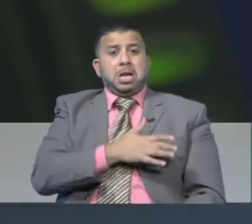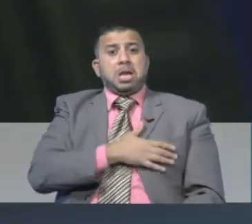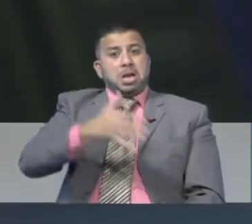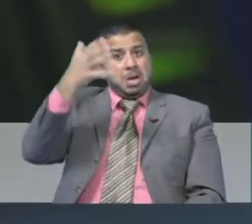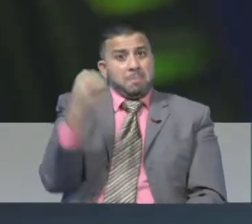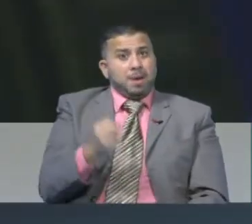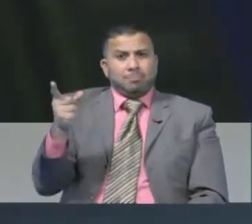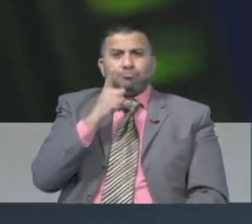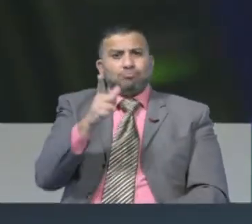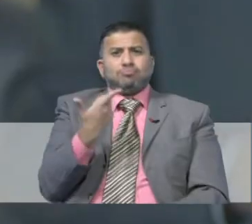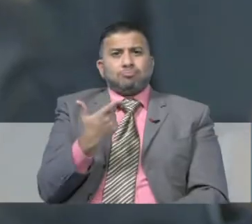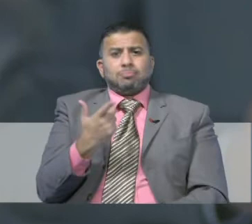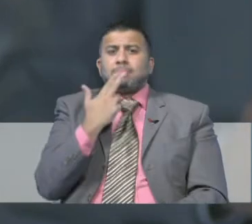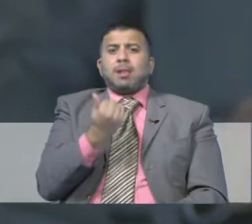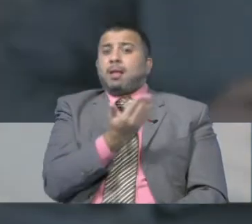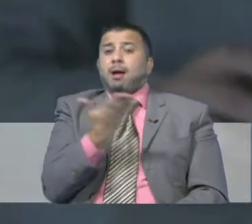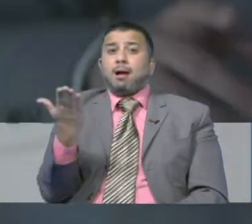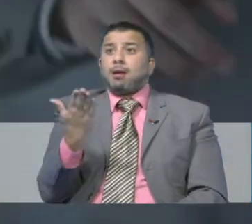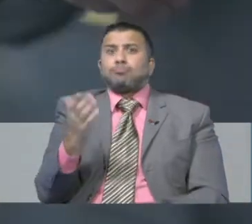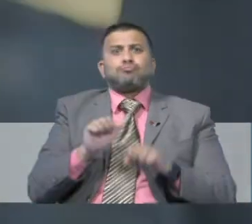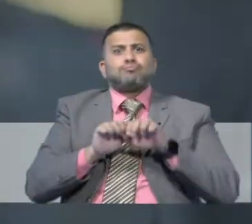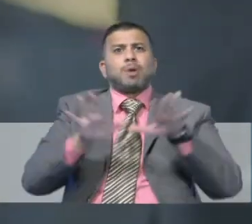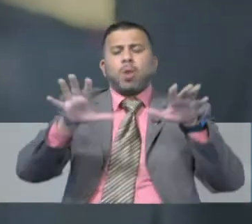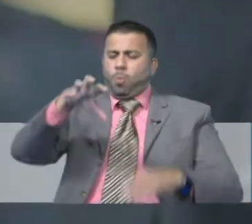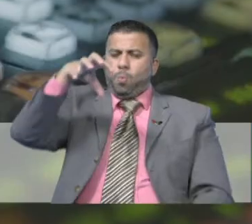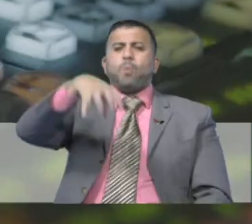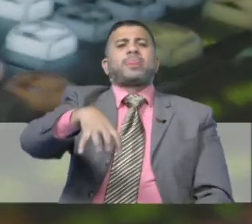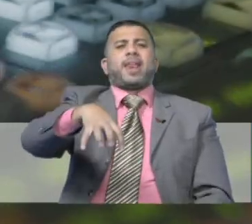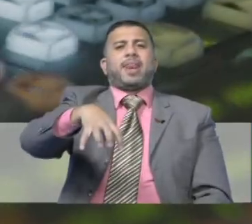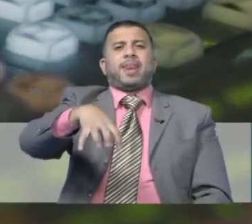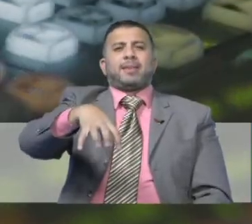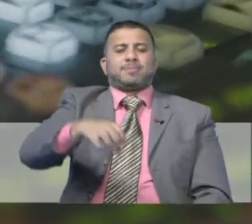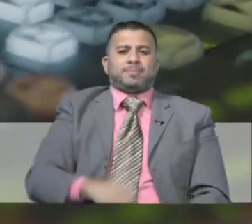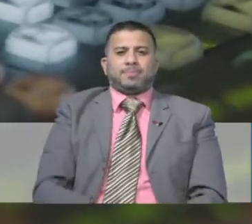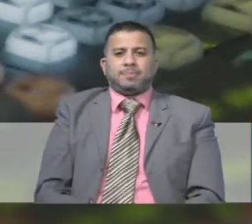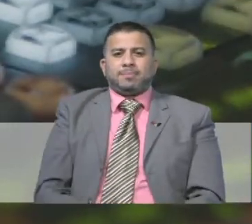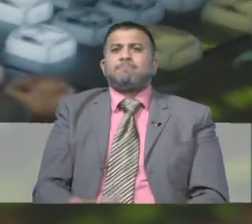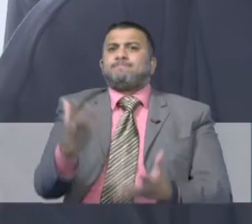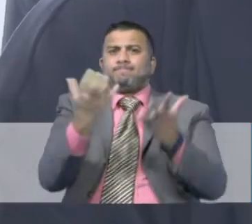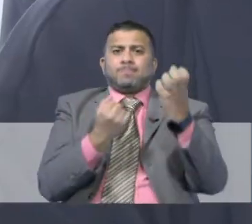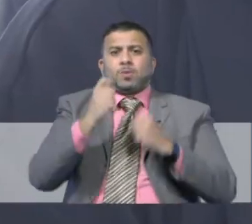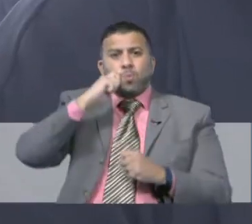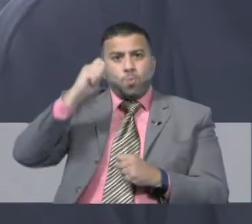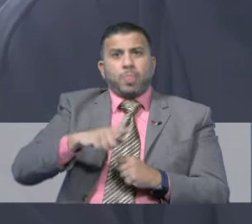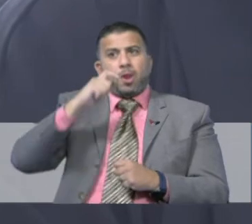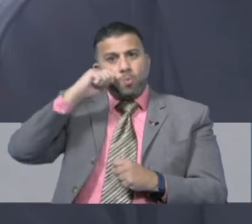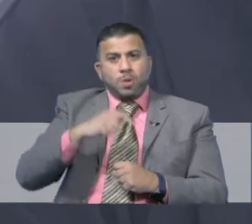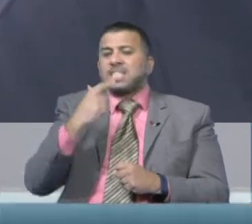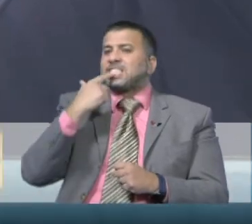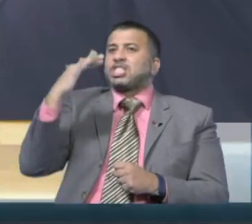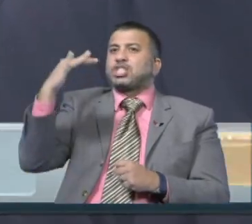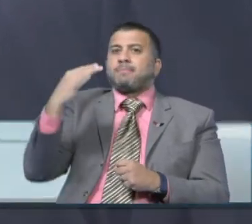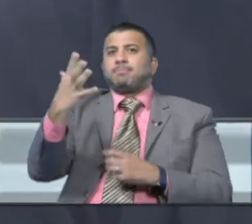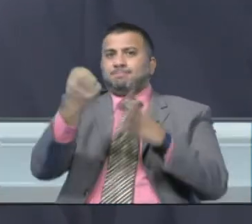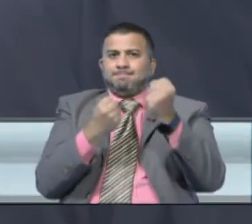منها بأنهم خير رسول لوطنهم. استقطاب الكوادر الوطنية الشابة هو